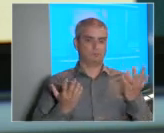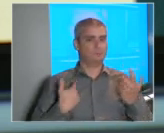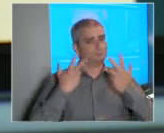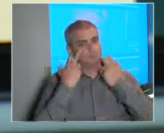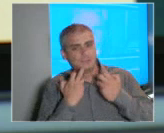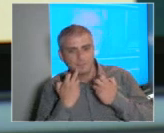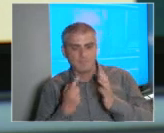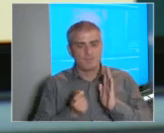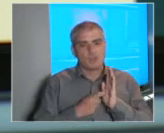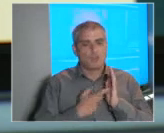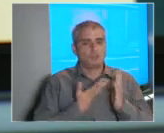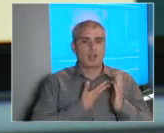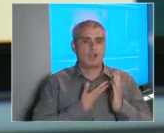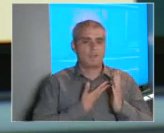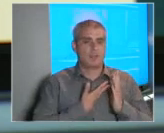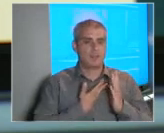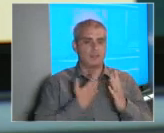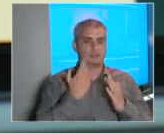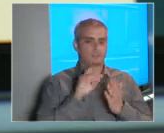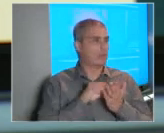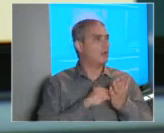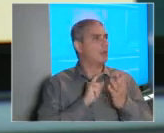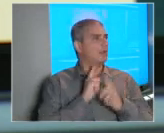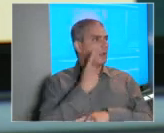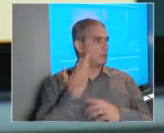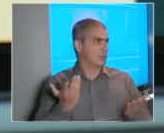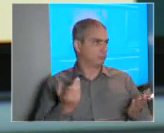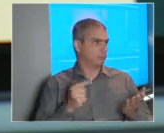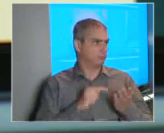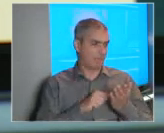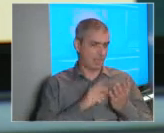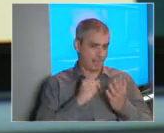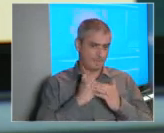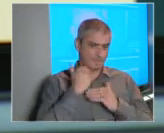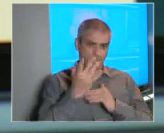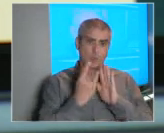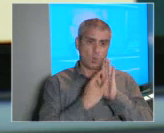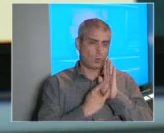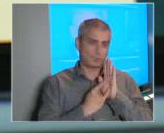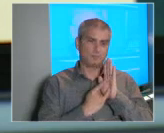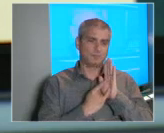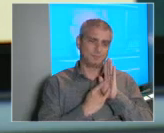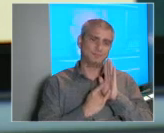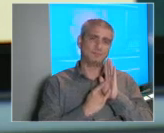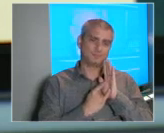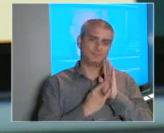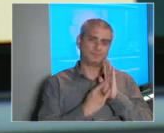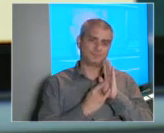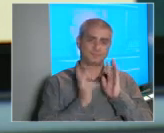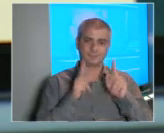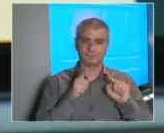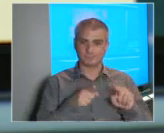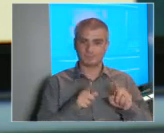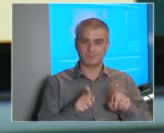מצפה ודורש לקבל את המנדט, מספר המנדטים הרב ביותר? כי בכל זאת, גם מעבר לחוקיות, יש פה קודם